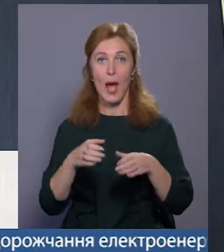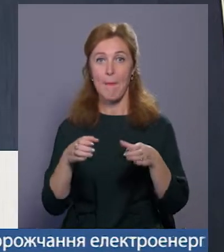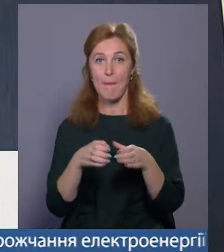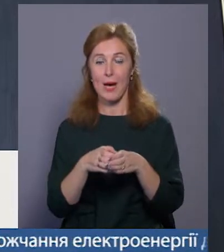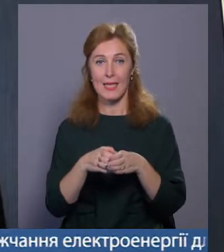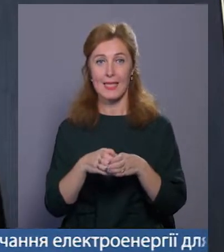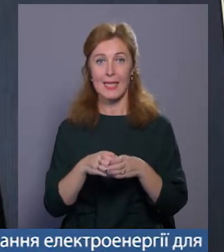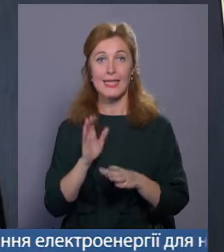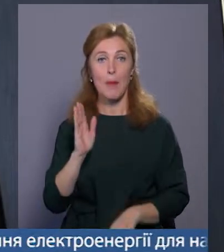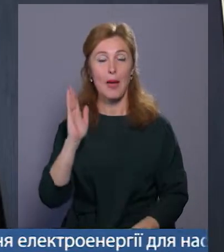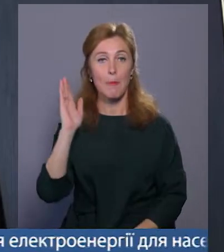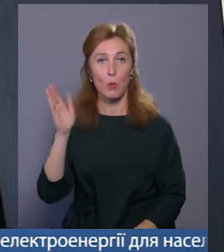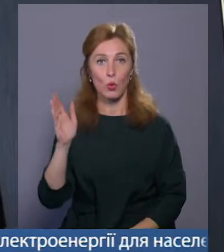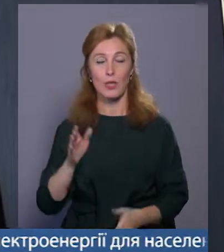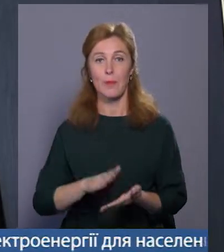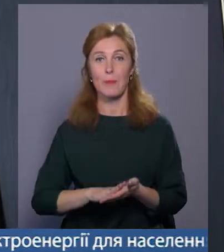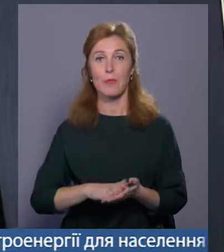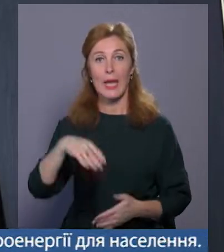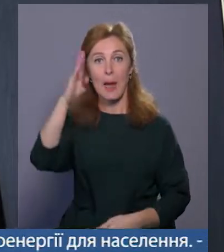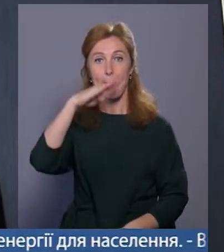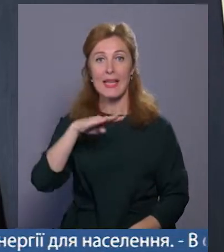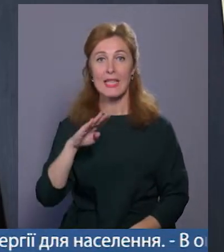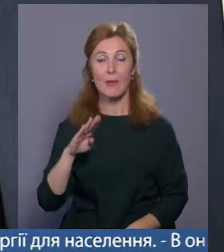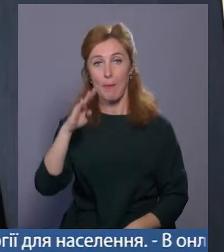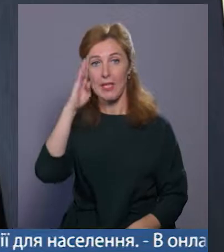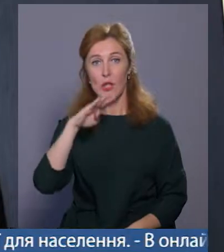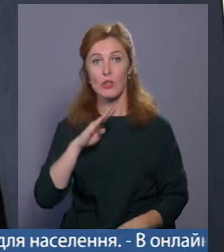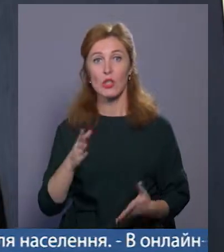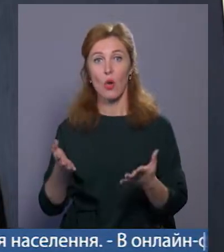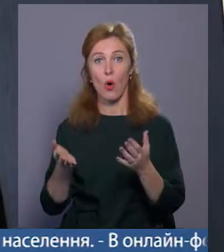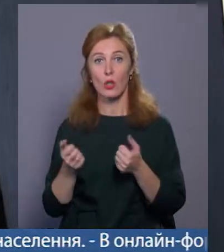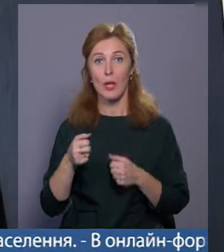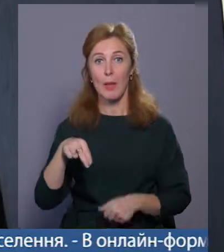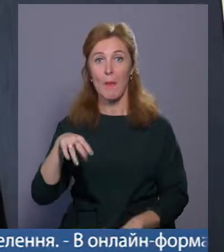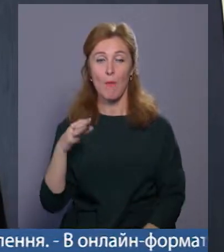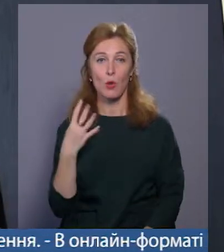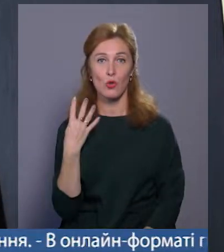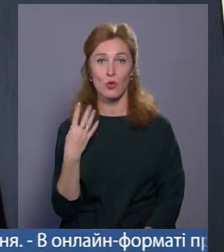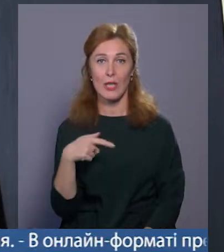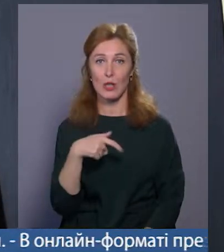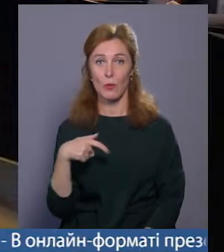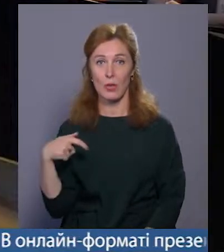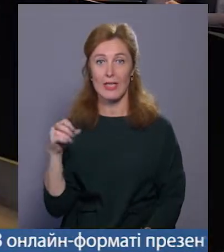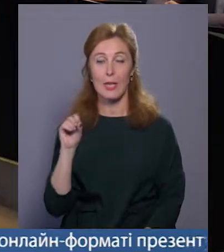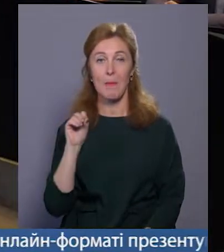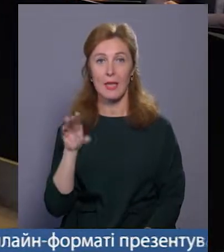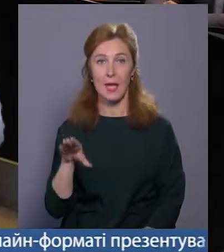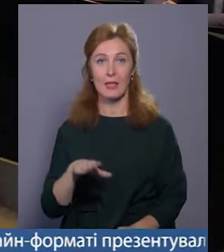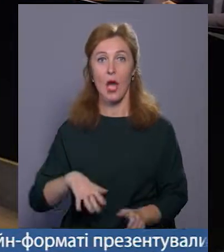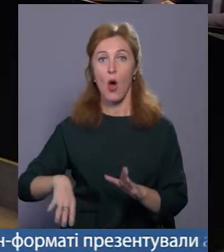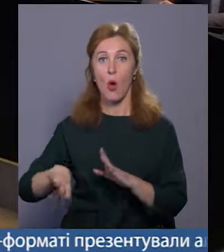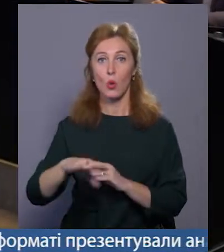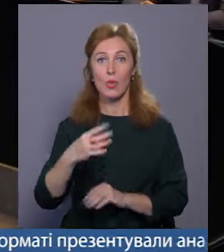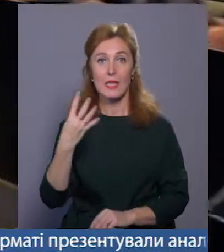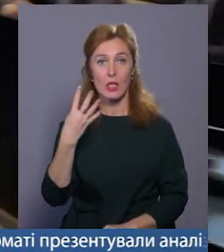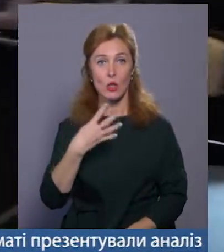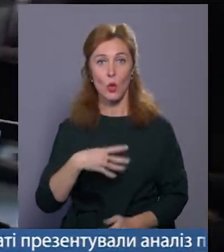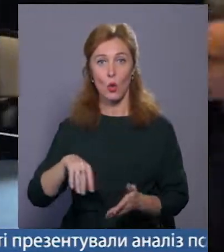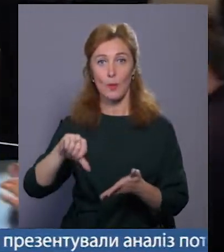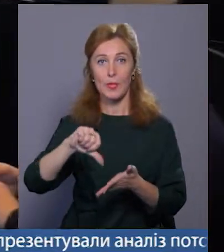«За майбутнє» і «Батьківщина» отримали по 4 депутатських мандата. Усі 40 присутніх